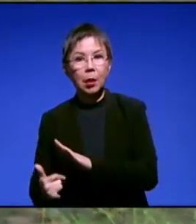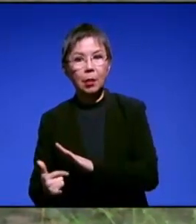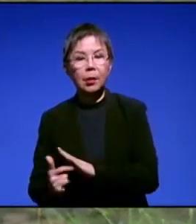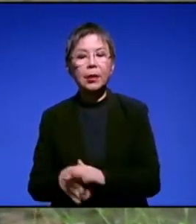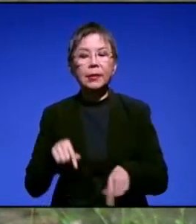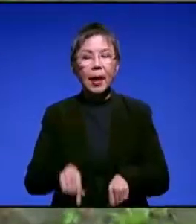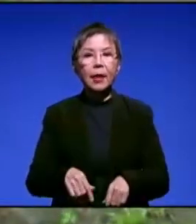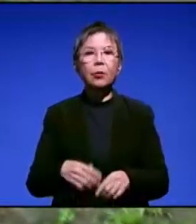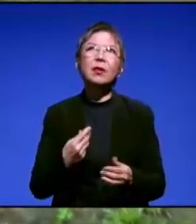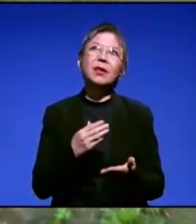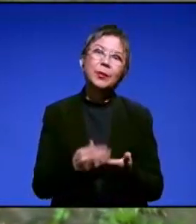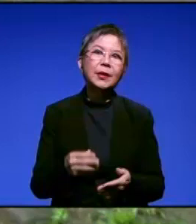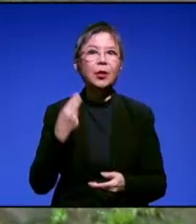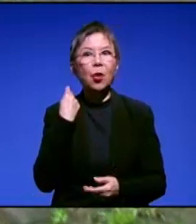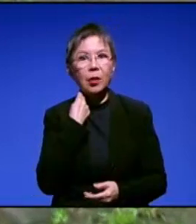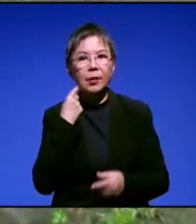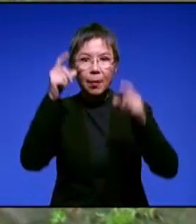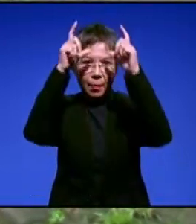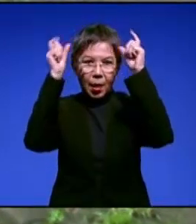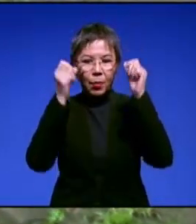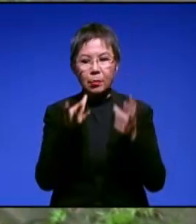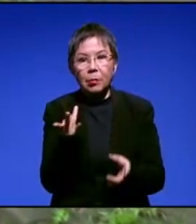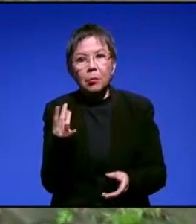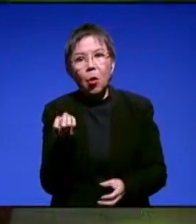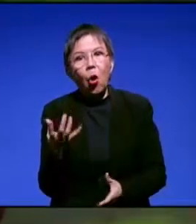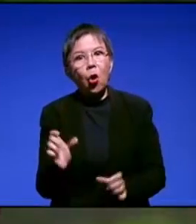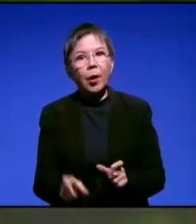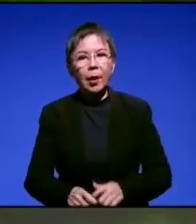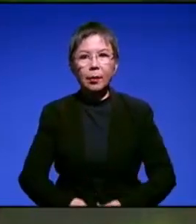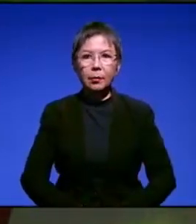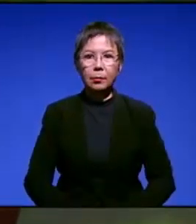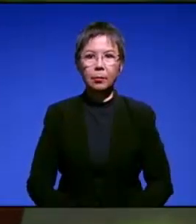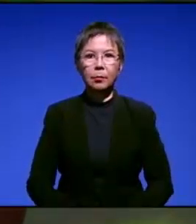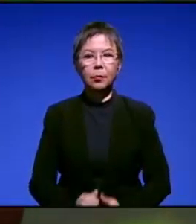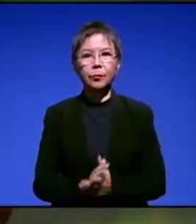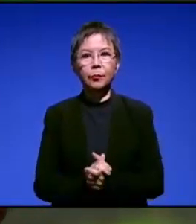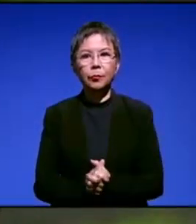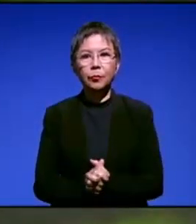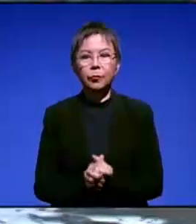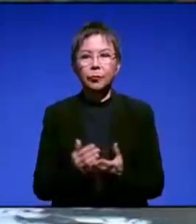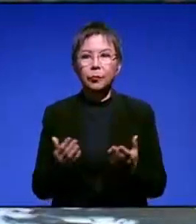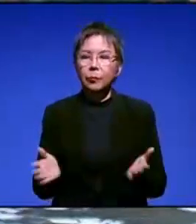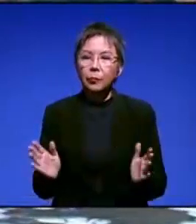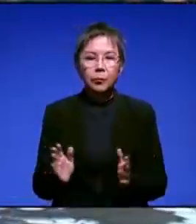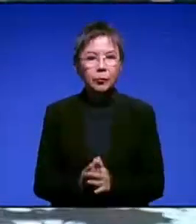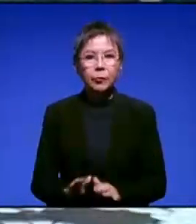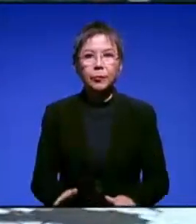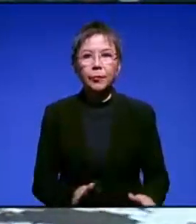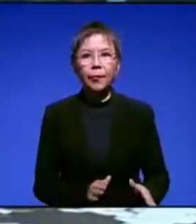dokter dan perawat hewan yang kini masih bertugas Agus Supratman Ajat Sudrajat Medan Sumatera Utara